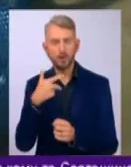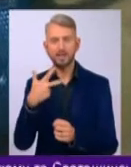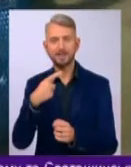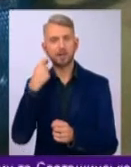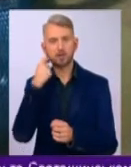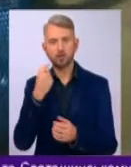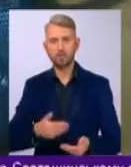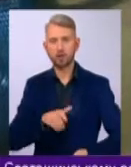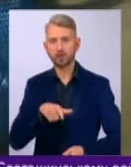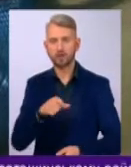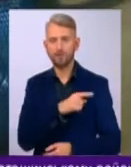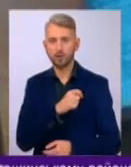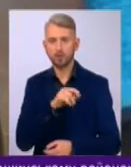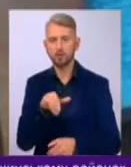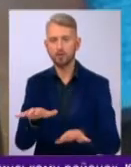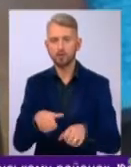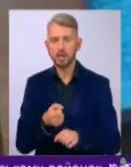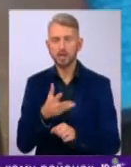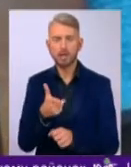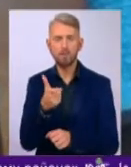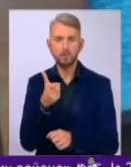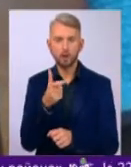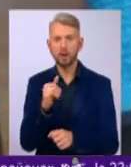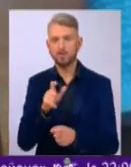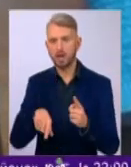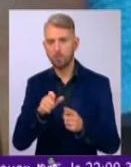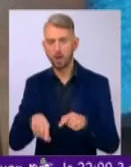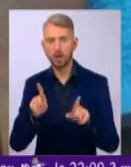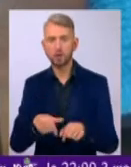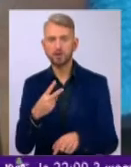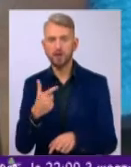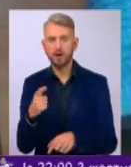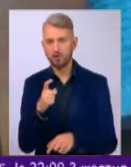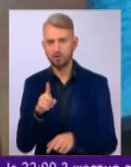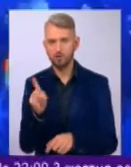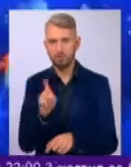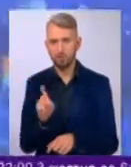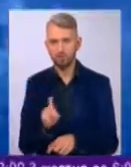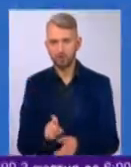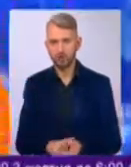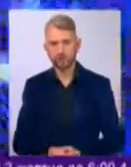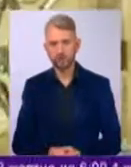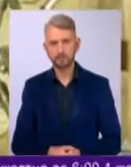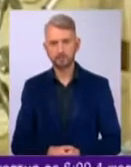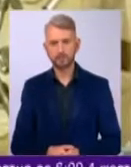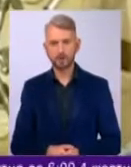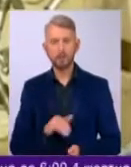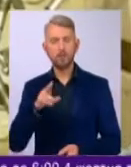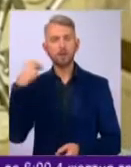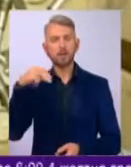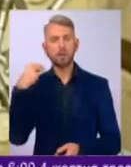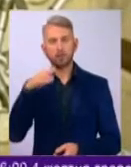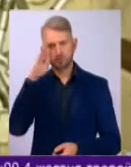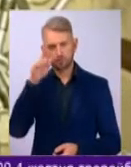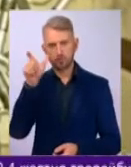30-річного мешканців Одеси. У них вилучили кілька пістолетів та набої, а також два газові балончики. У Запоріжжі